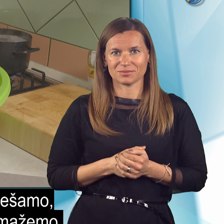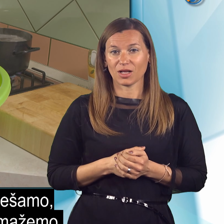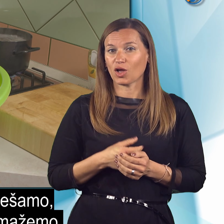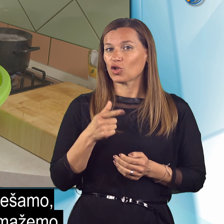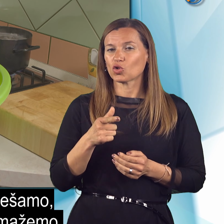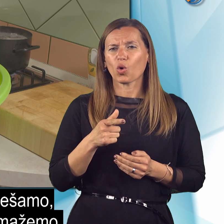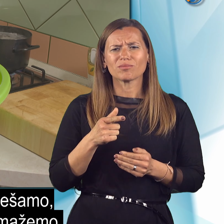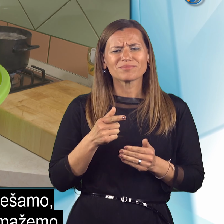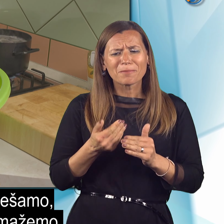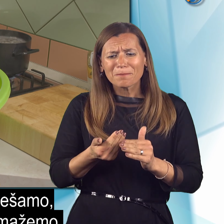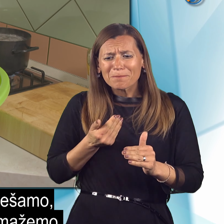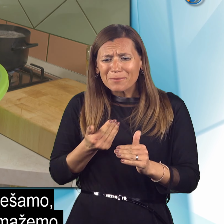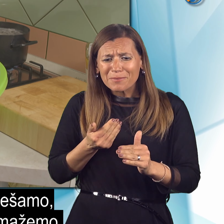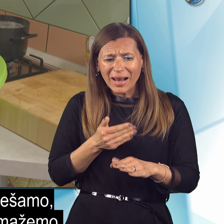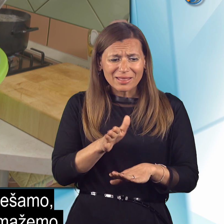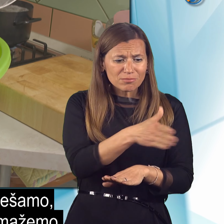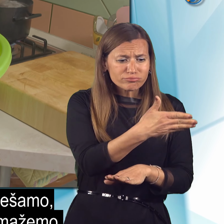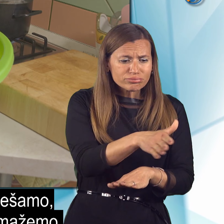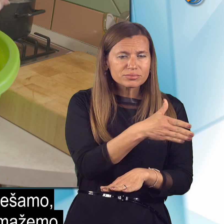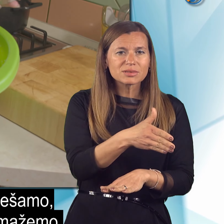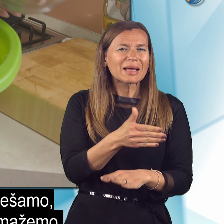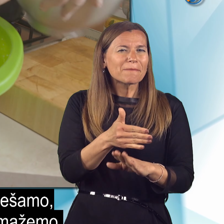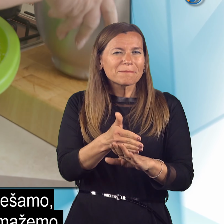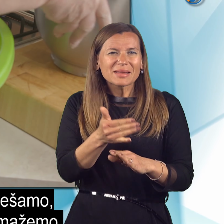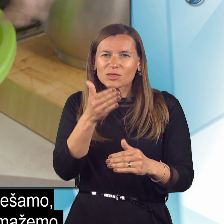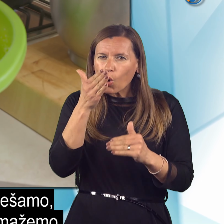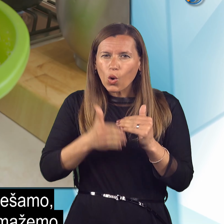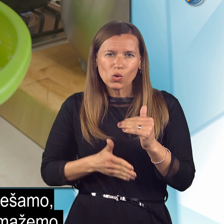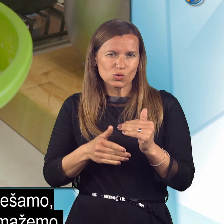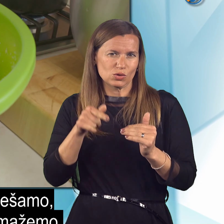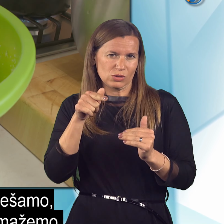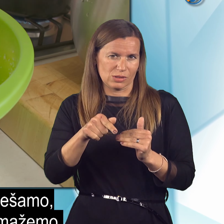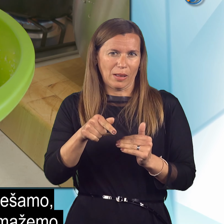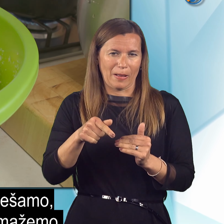Tega vedno premešamo tik preden bomo namazali.